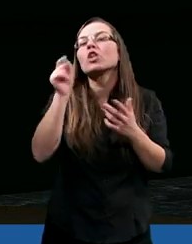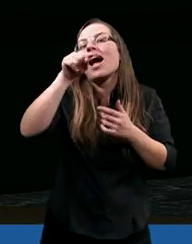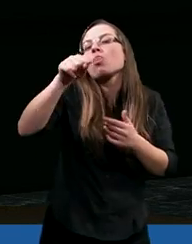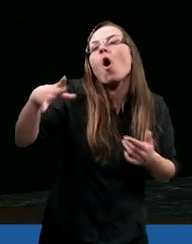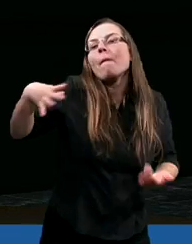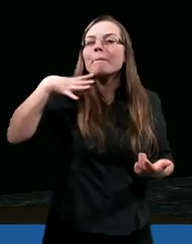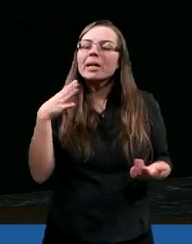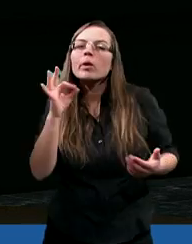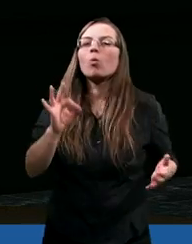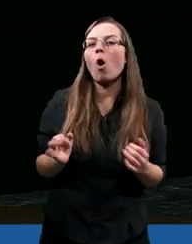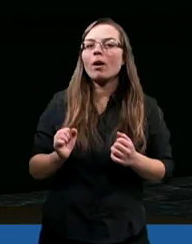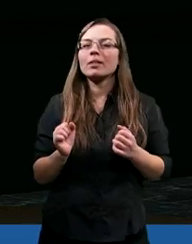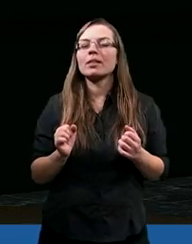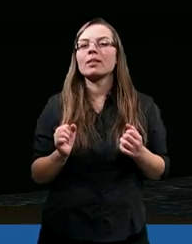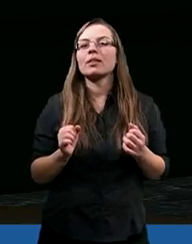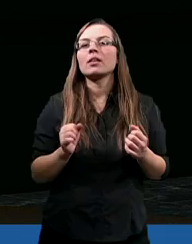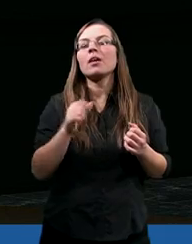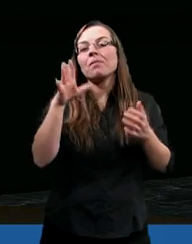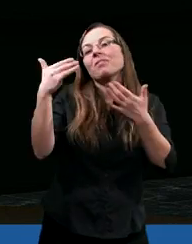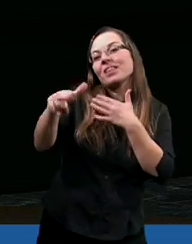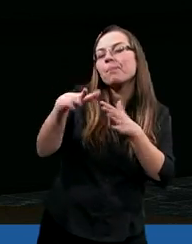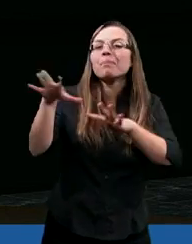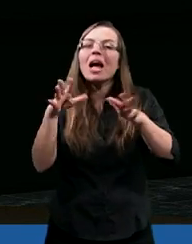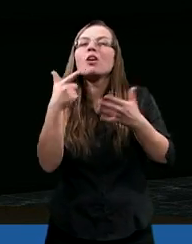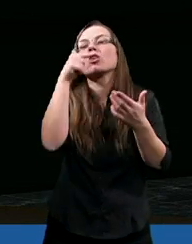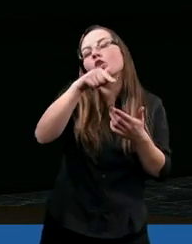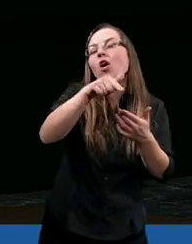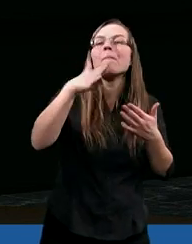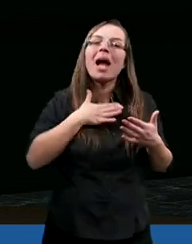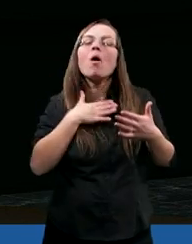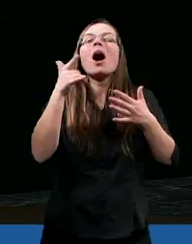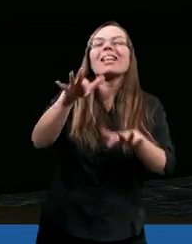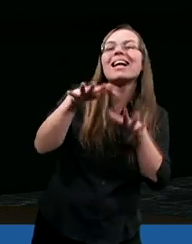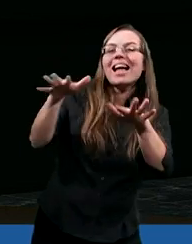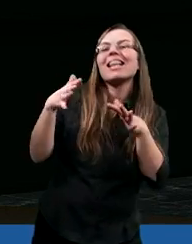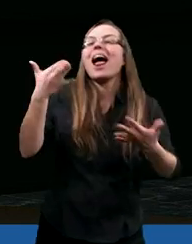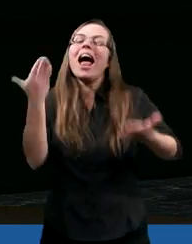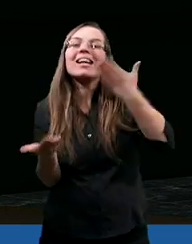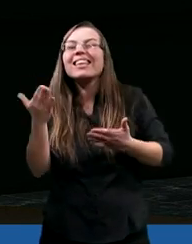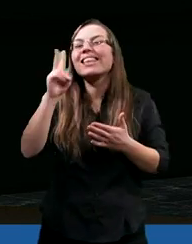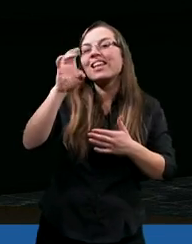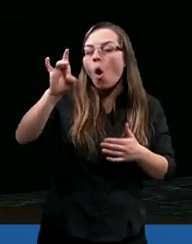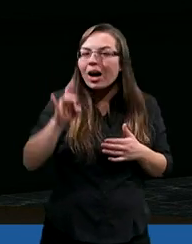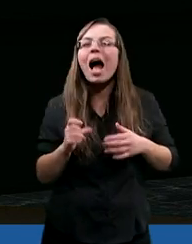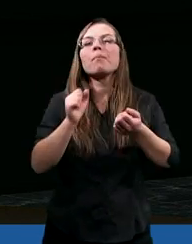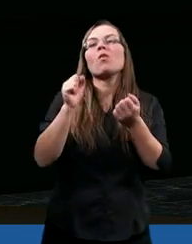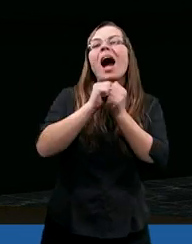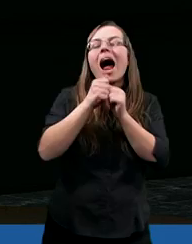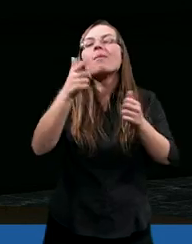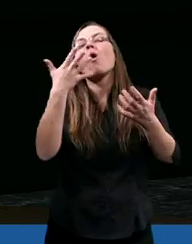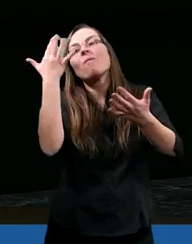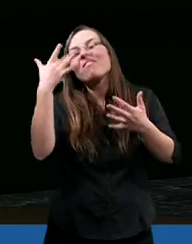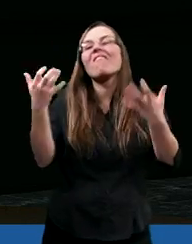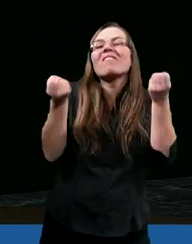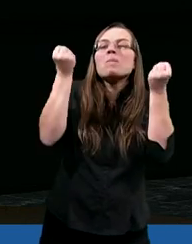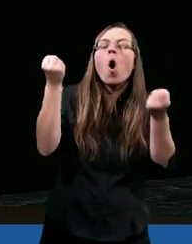było w tym, a w tym miejscu, że to miało tyle, a tyle kilogramów, albo tyle, a tyle watów